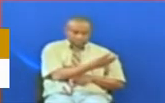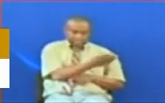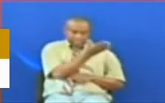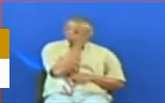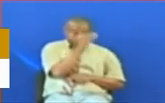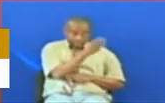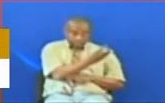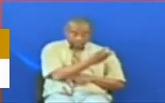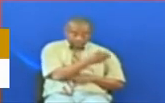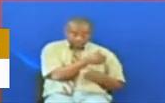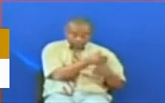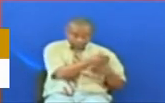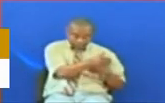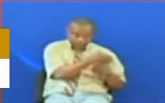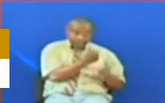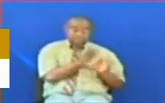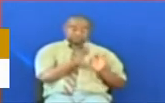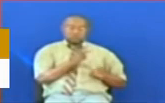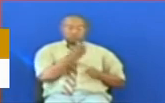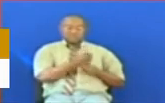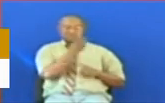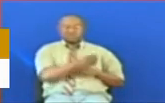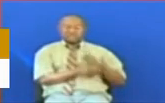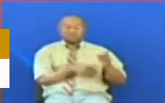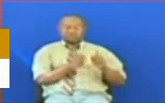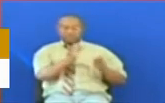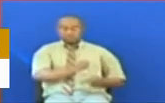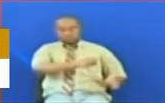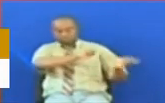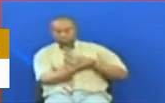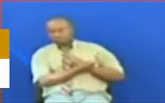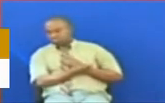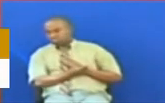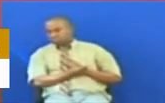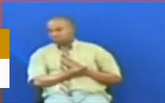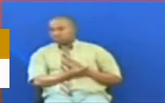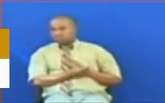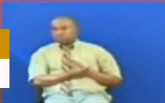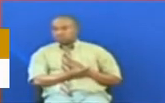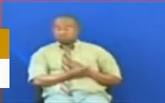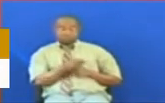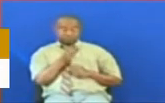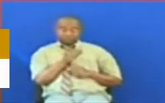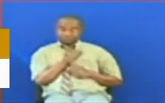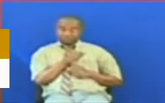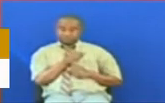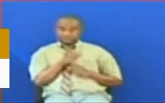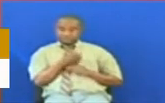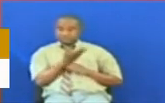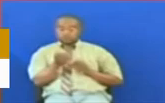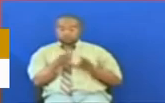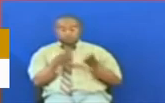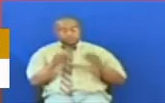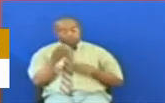miaka mitatu whether nimefanya kazi nzuri au vipi, lazima nitoke aje mtu mwingine. Tunakuwa tuna waste zile innovation